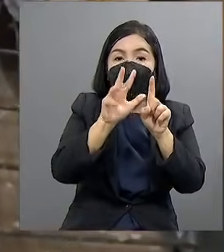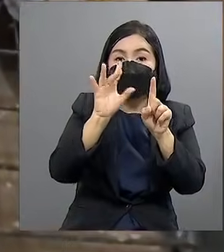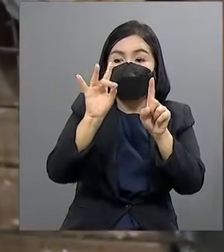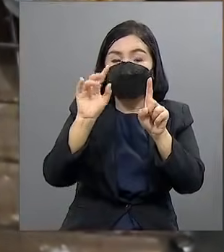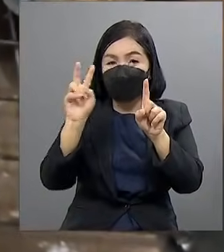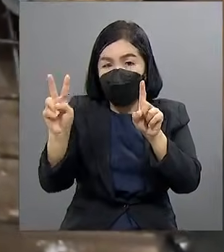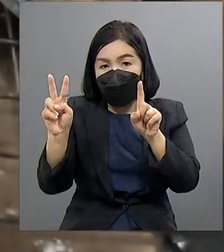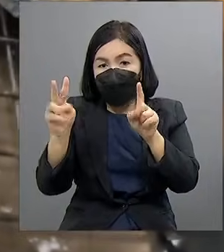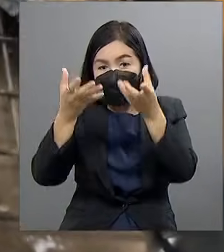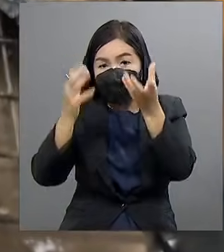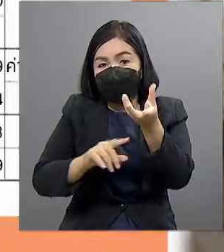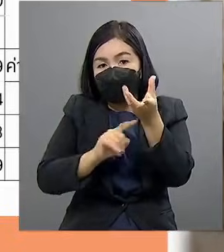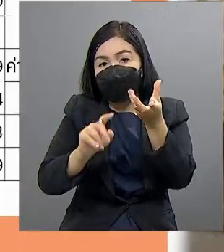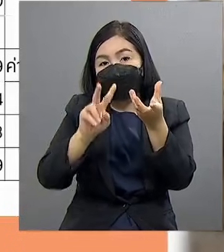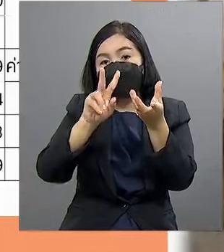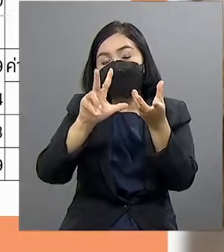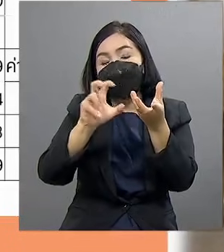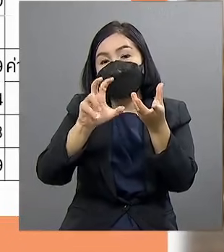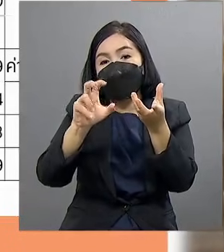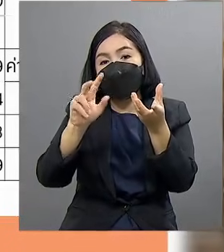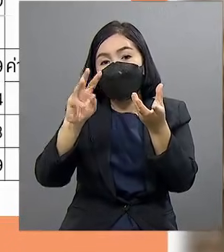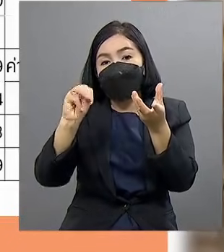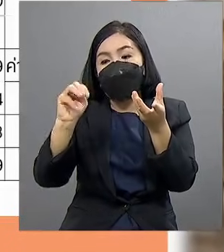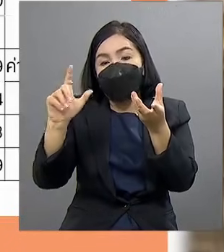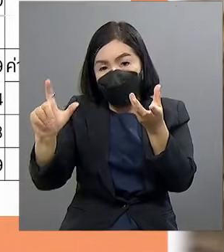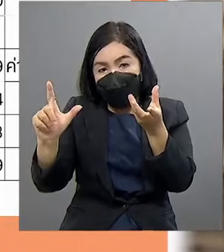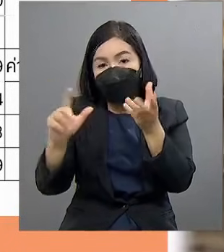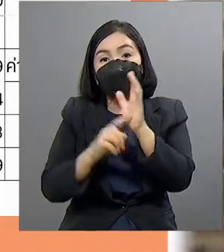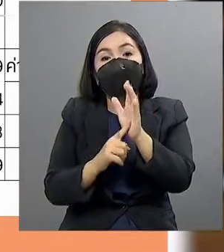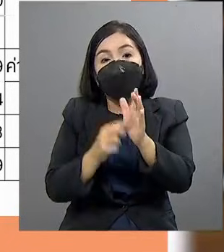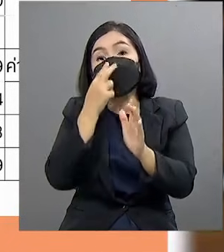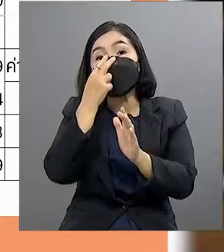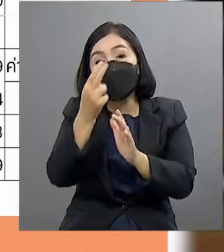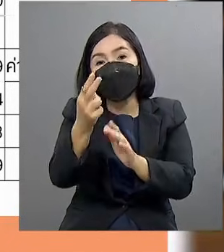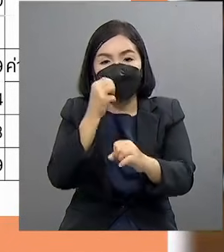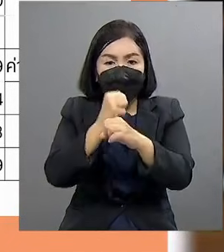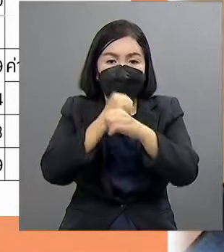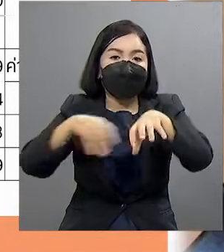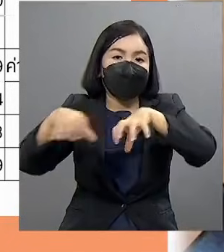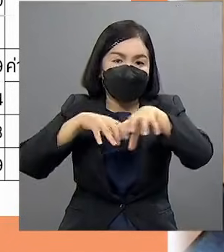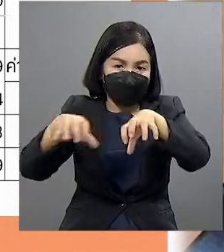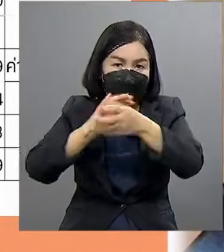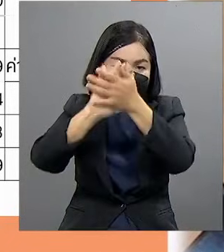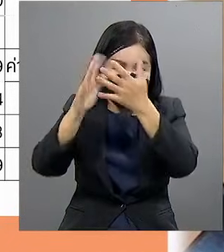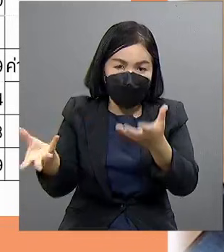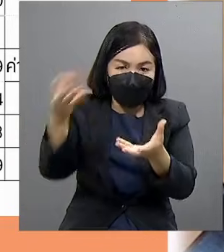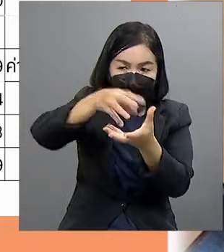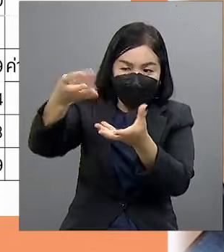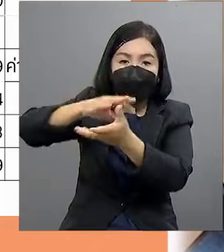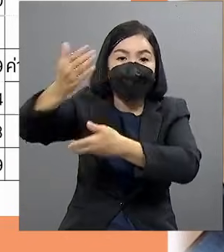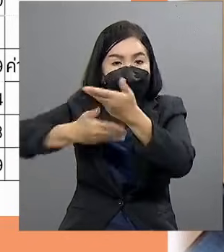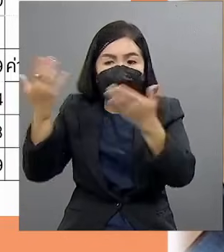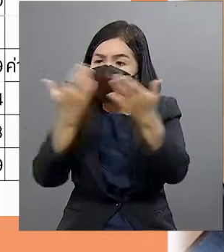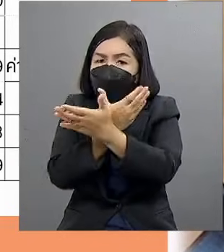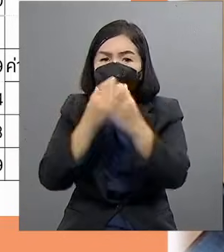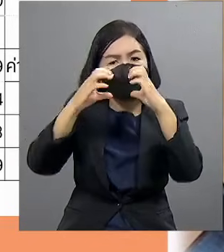ราคา10ใบอยู่ที่150บาทอันนี้เป็นตัวอย่างเฉยๆนะครับสำหรับคนที่นำไปทำขายอาจจะเปลี่ยนแพ็คเกจจิ้งเป็นอย่างอื่นก็ได้นะ